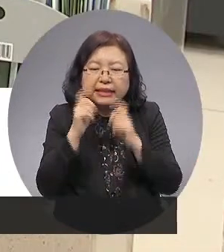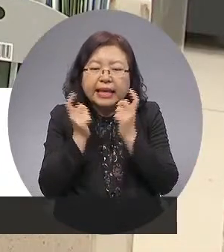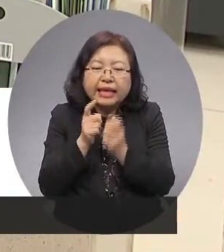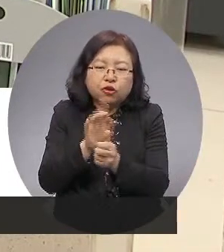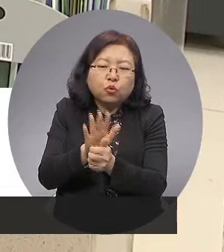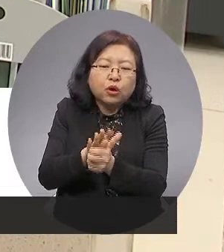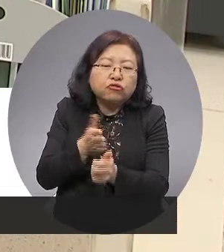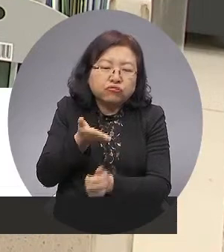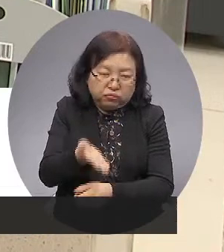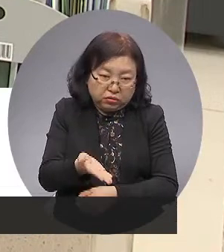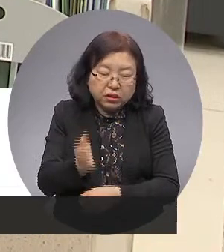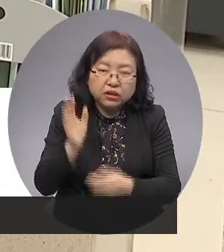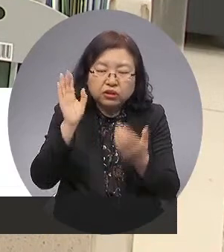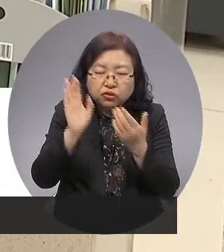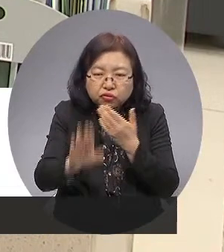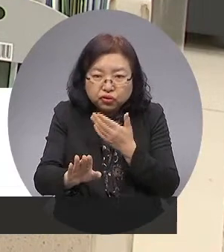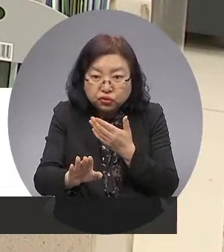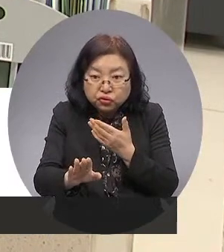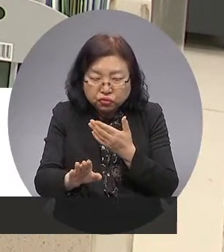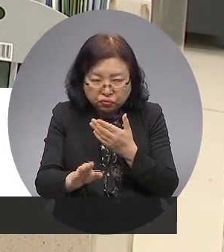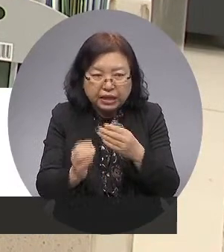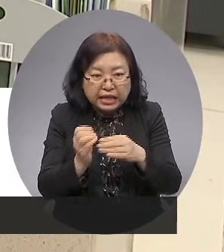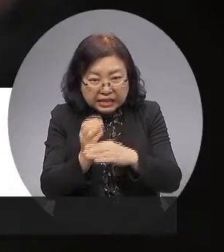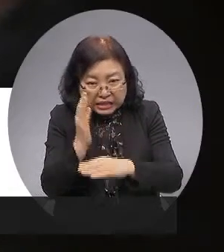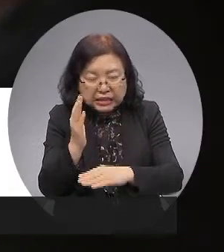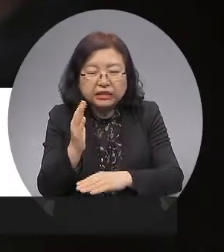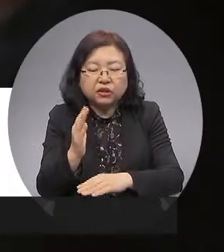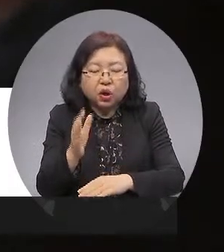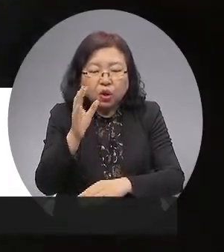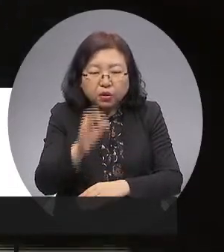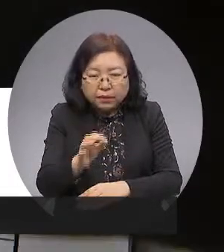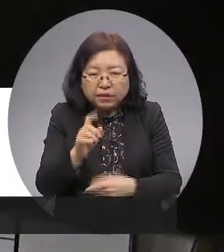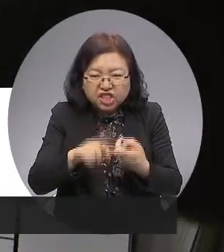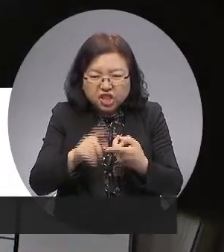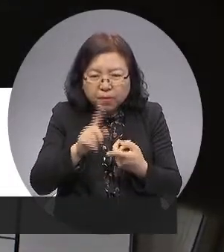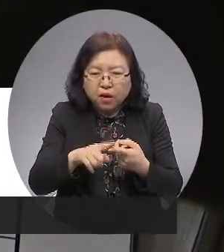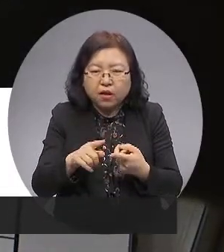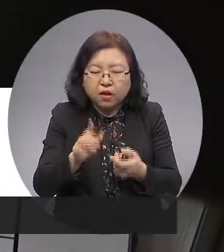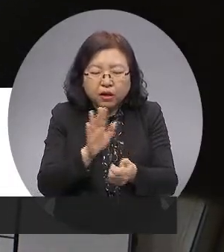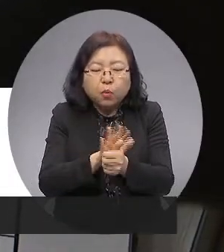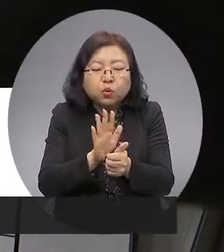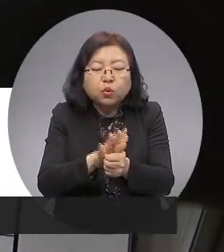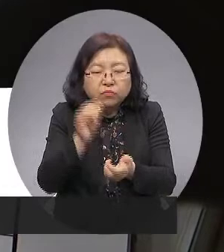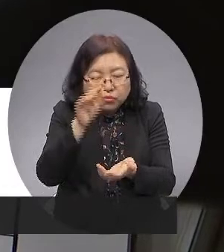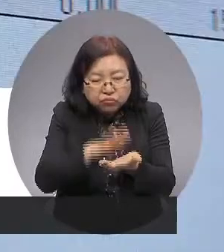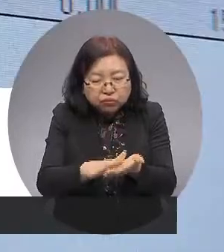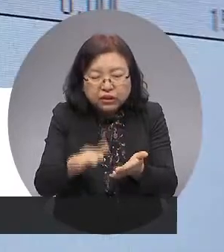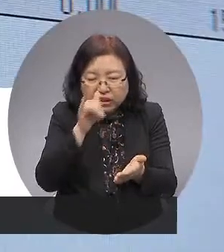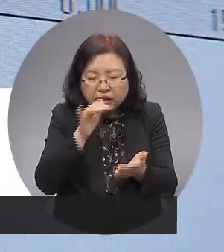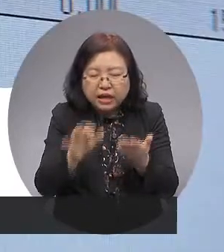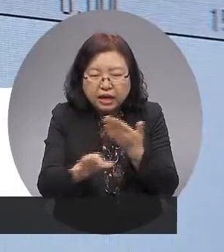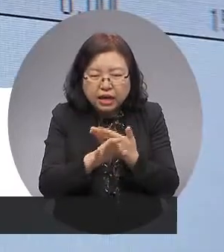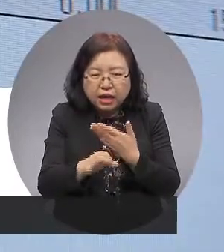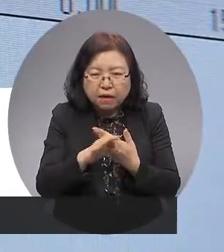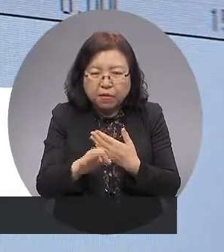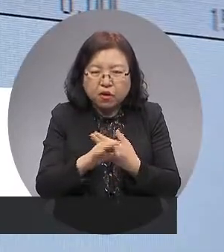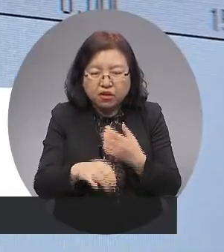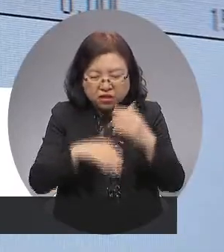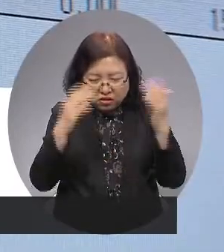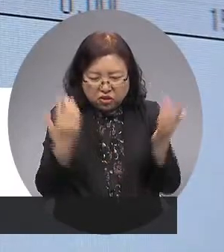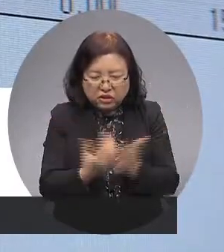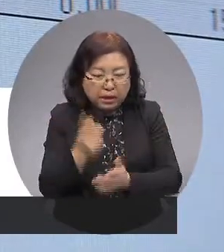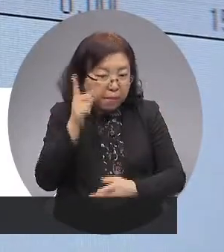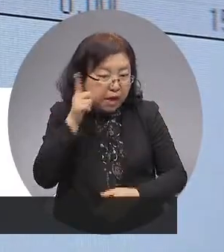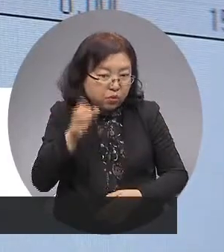이제 그 이후에 구매하시는 이제 그 보조금을 다 쓰시고 나서 이제 그 이후 금액은 이제 원가로 구매를 하셔야 돼가지고 이제 농가에